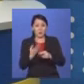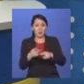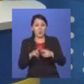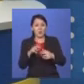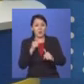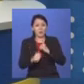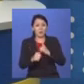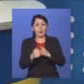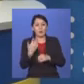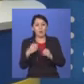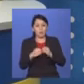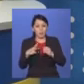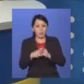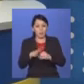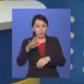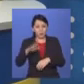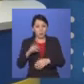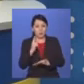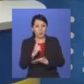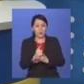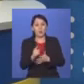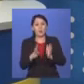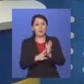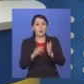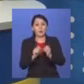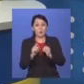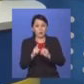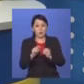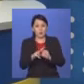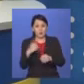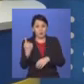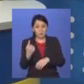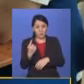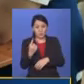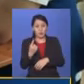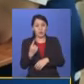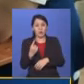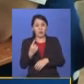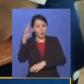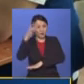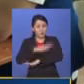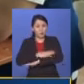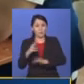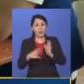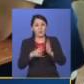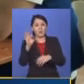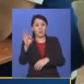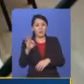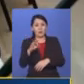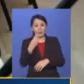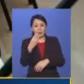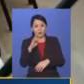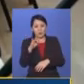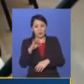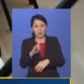білім алады. Әр сыныпта 15 оқушыдан болуы шарт. 9-ші, 11-ші, 12-ші сыныптары үшін пәндердің 70%